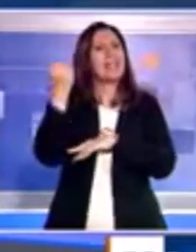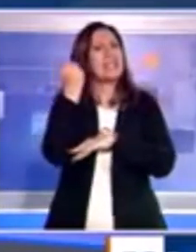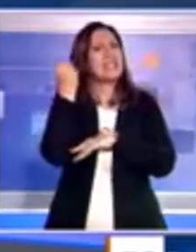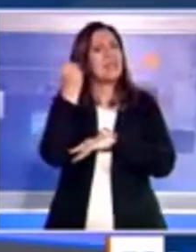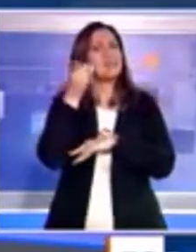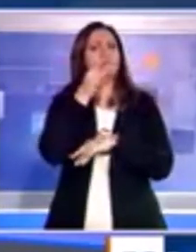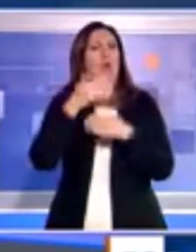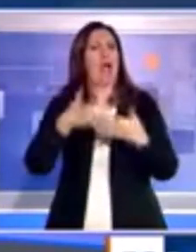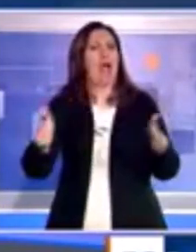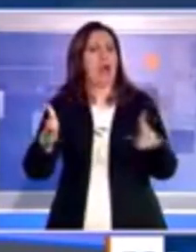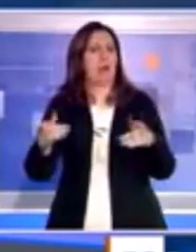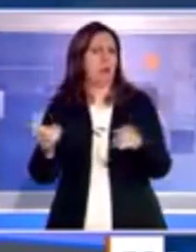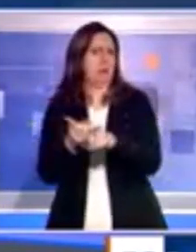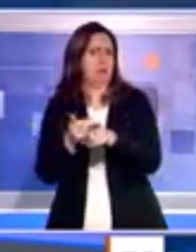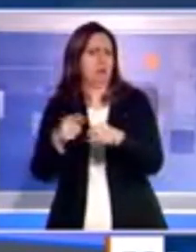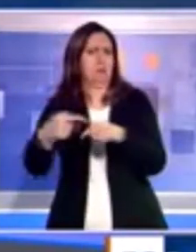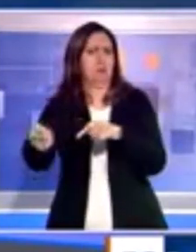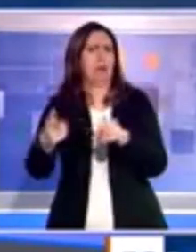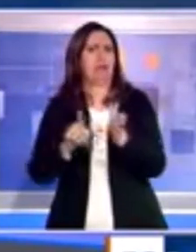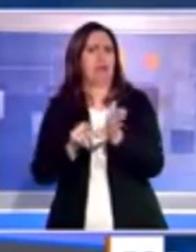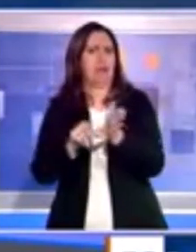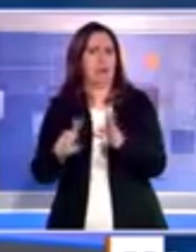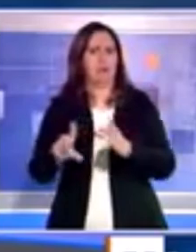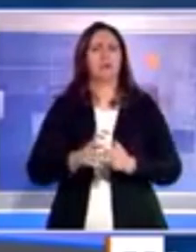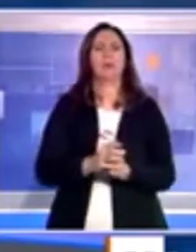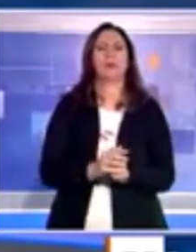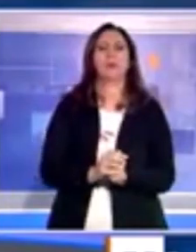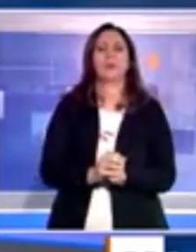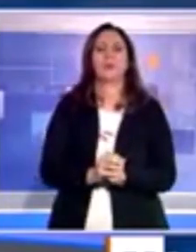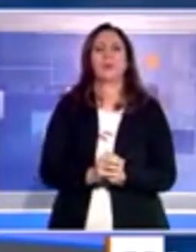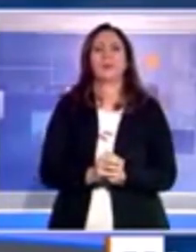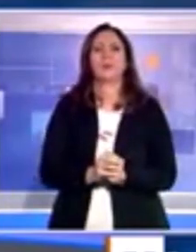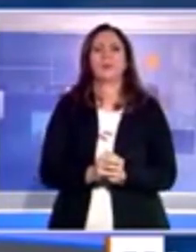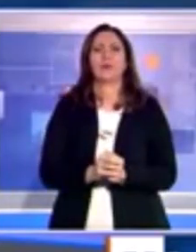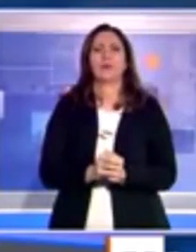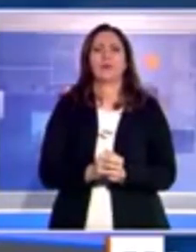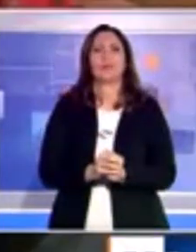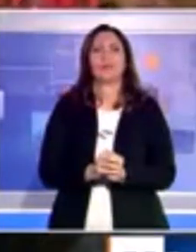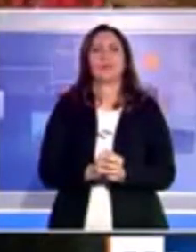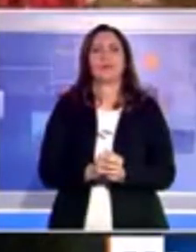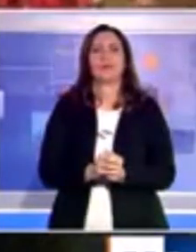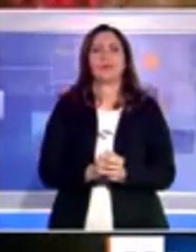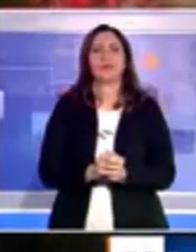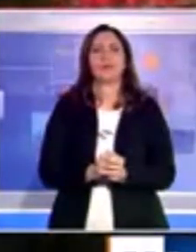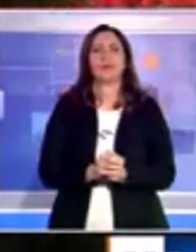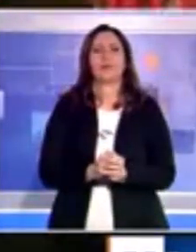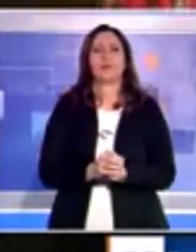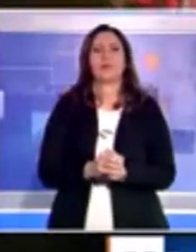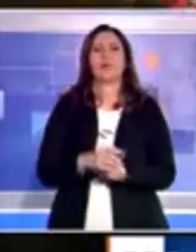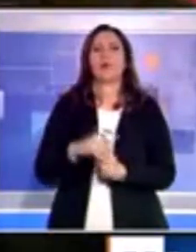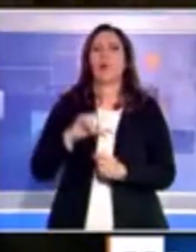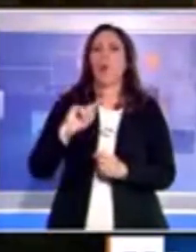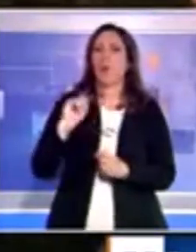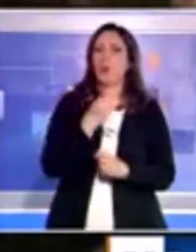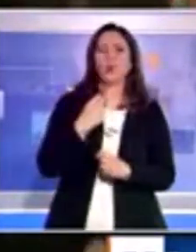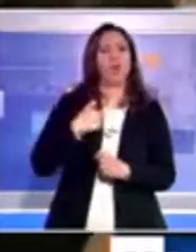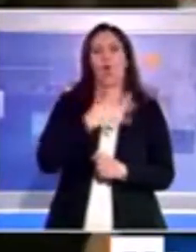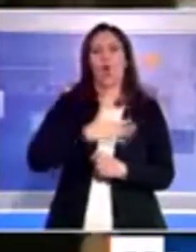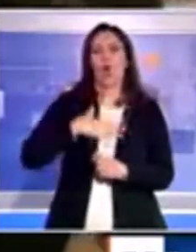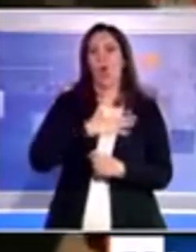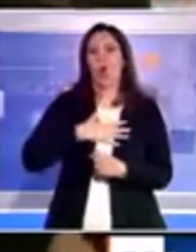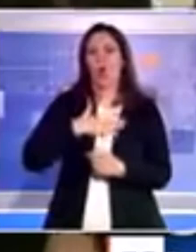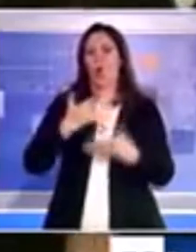Allora vediamo tutti i dettagli nel servizio dell'inviato Umberto Avallone Siamo tutti quanti condendi ma soprattutto